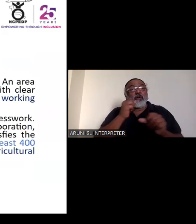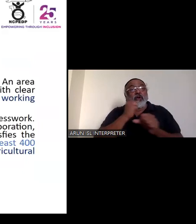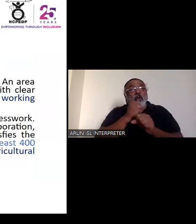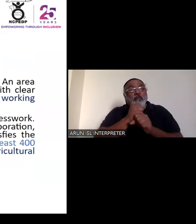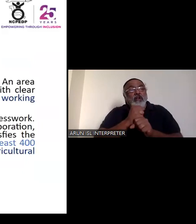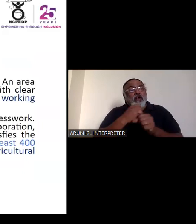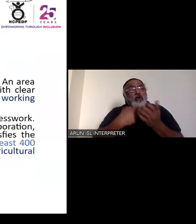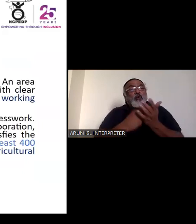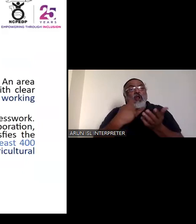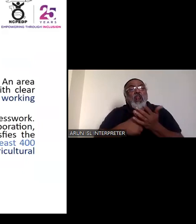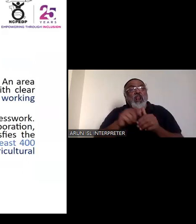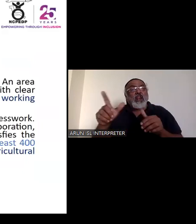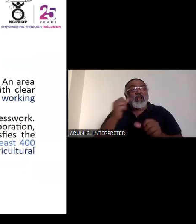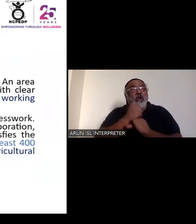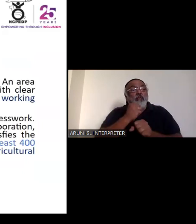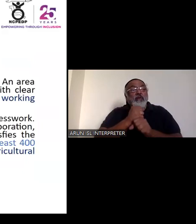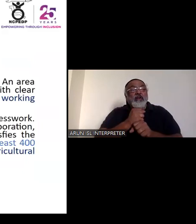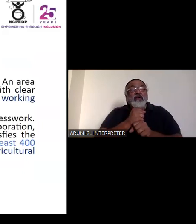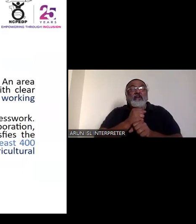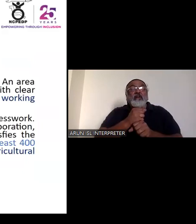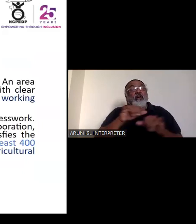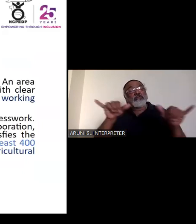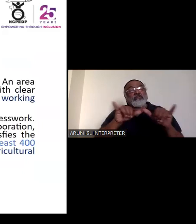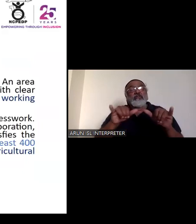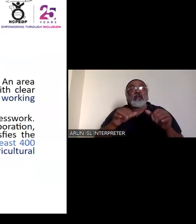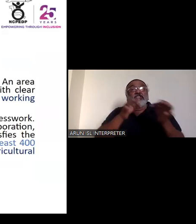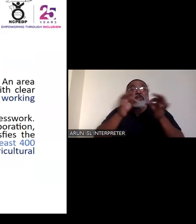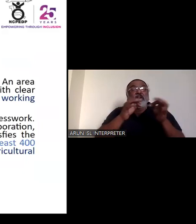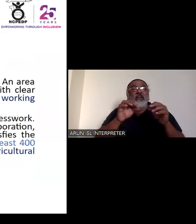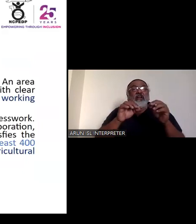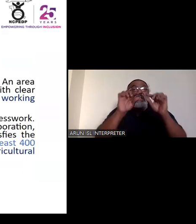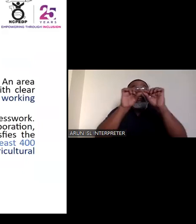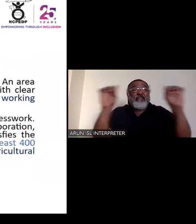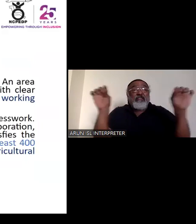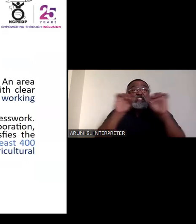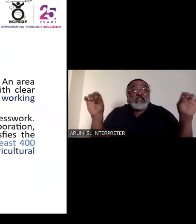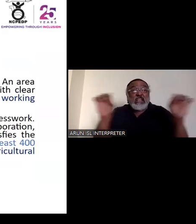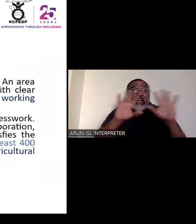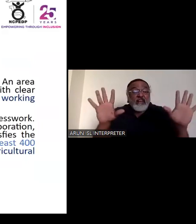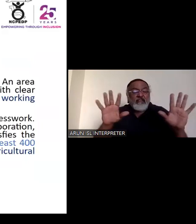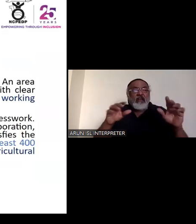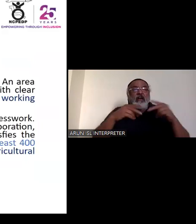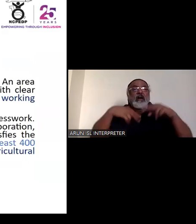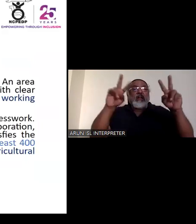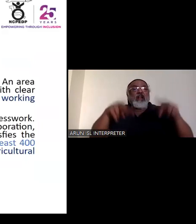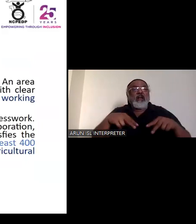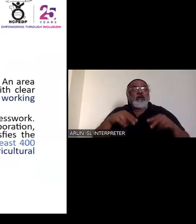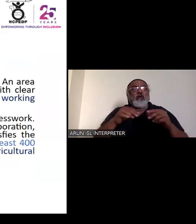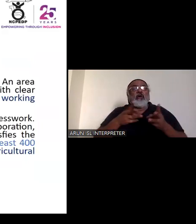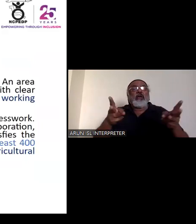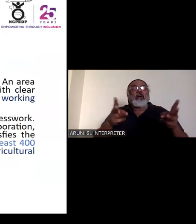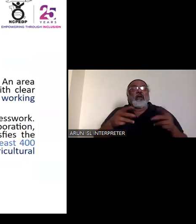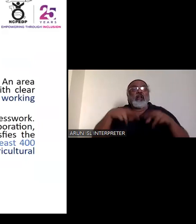it in a varying manner. जो सरकारी विभाग हैं वो भी इसको अलग अलग तरीके